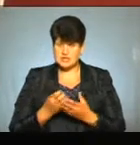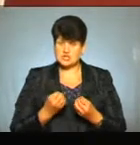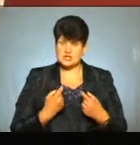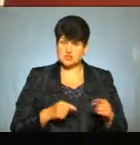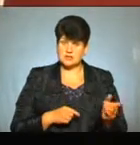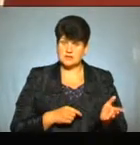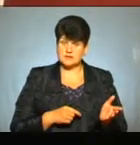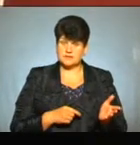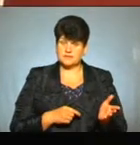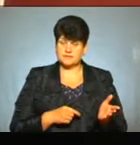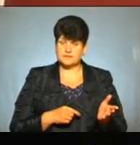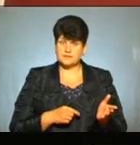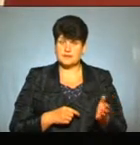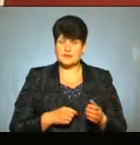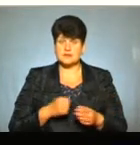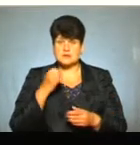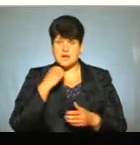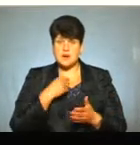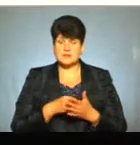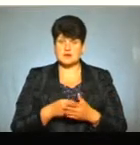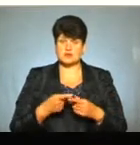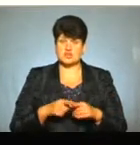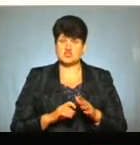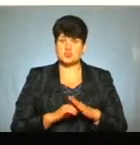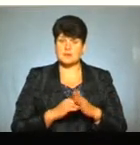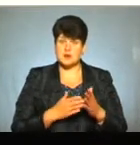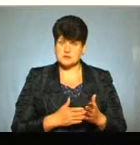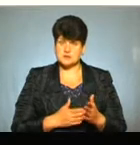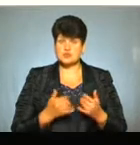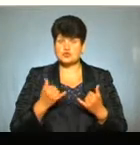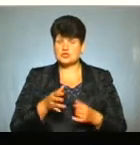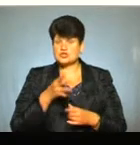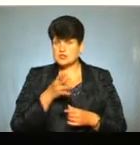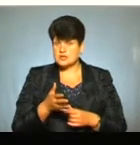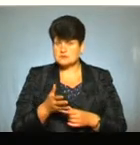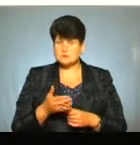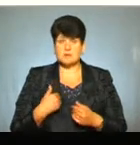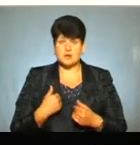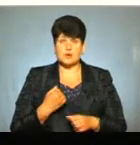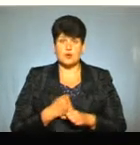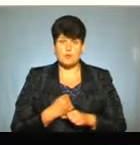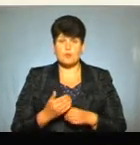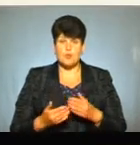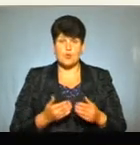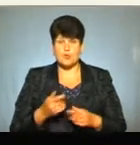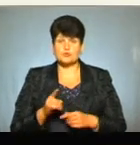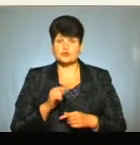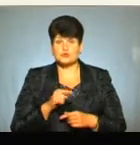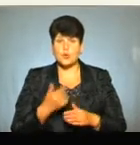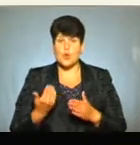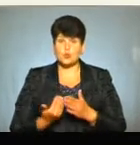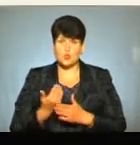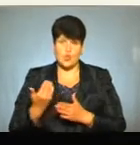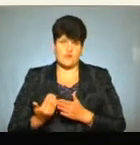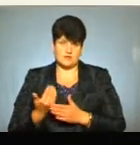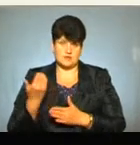інша? Тобто застаріла матеріально-технічна база. На сьогоднішній час ми робимо кроки щодо її